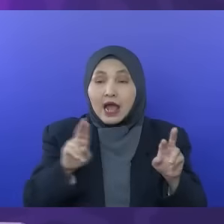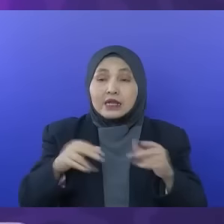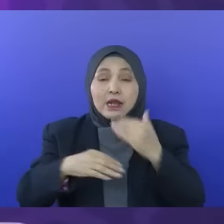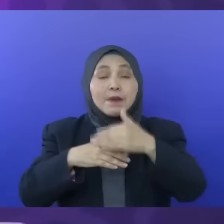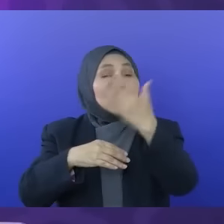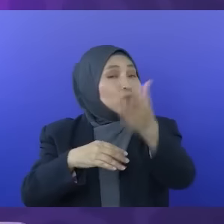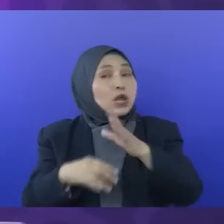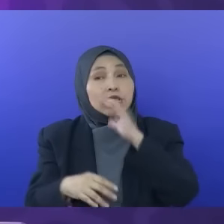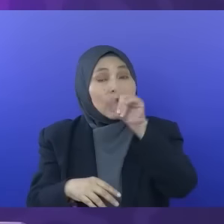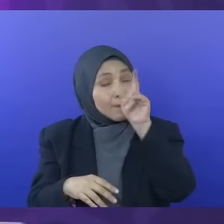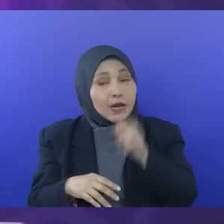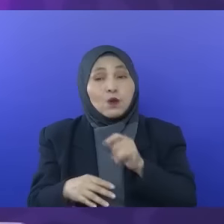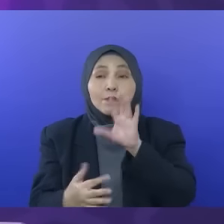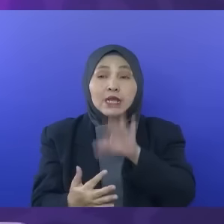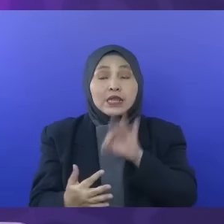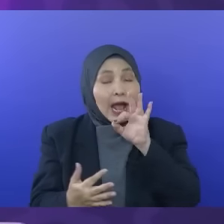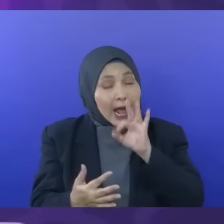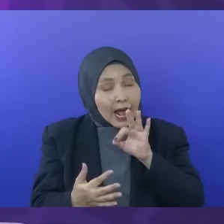ya